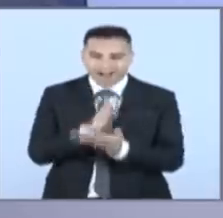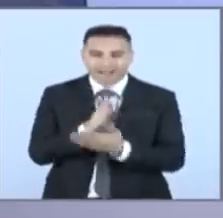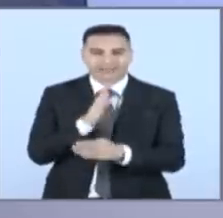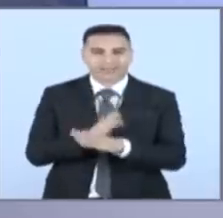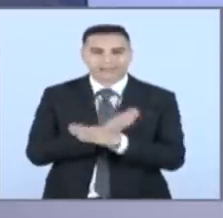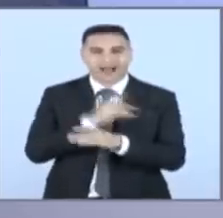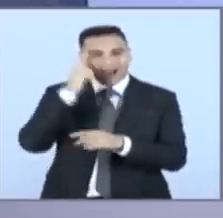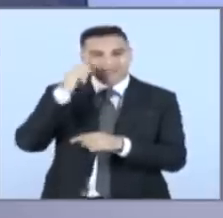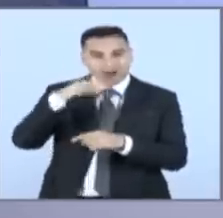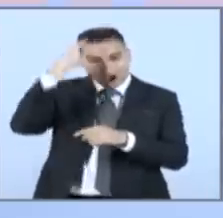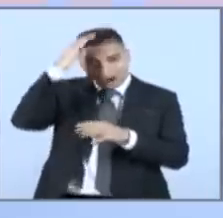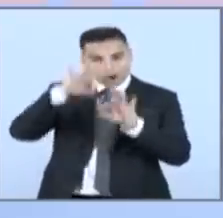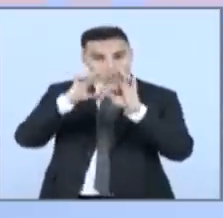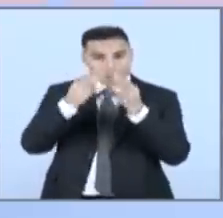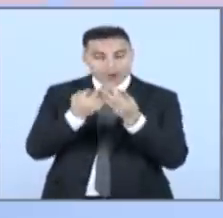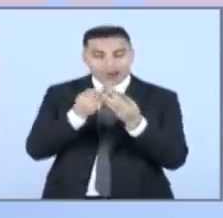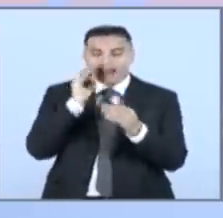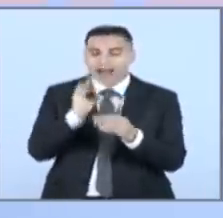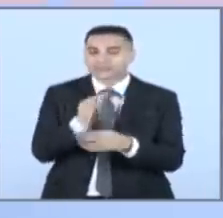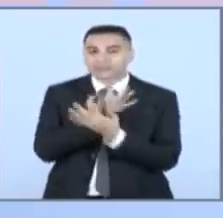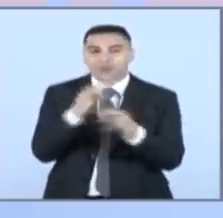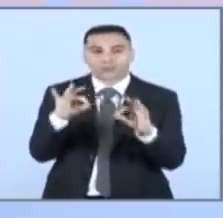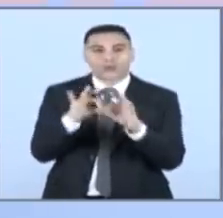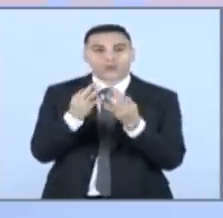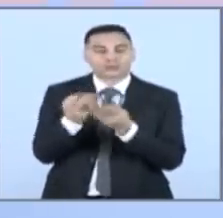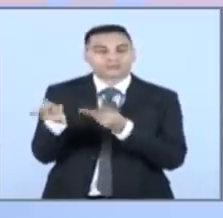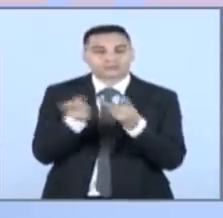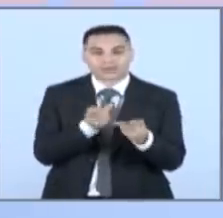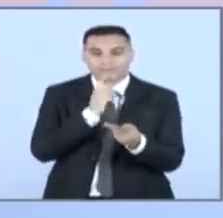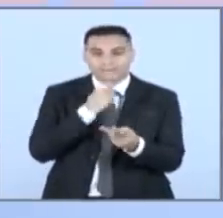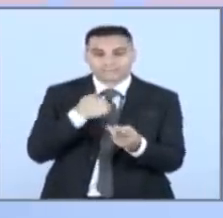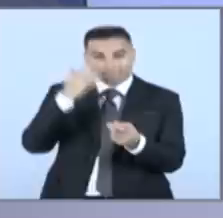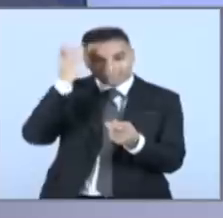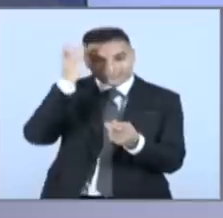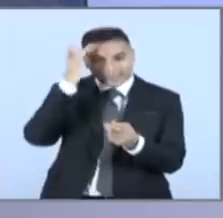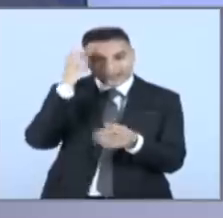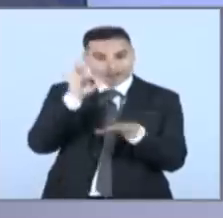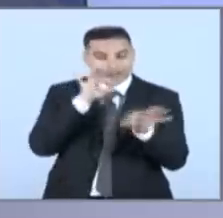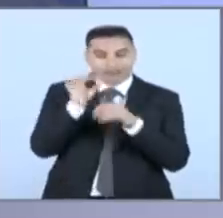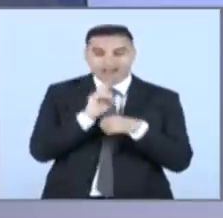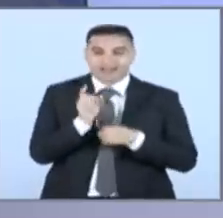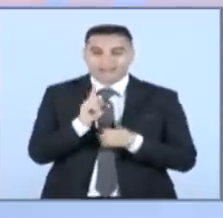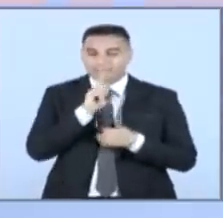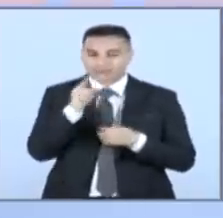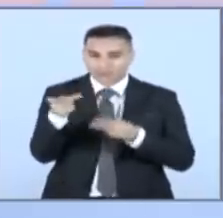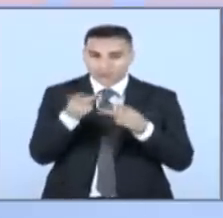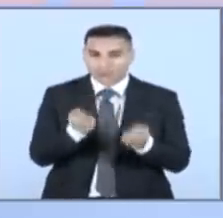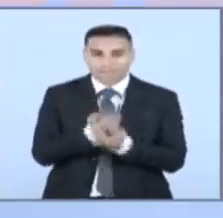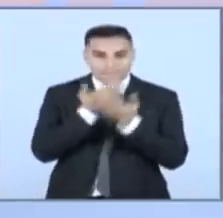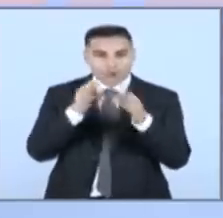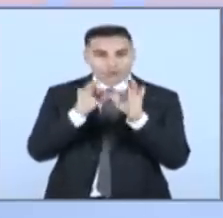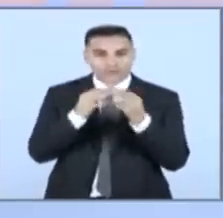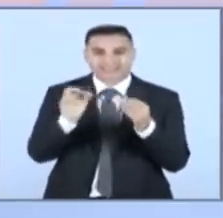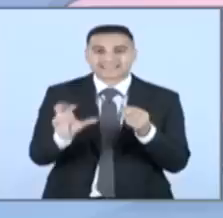إحنا عارفين العباقرة عائلات، لازم العيلة، فمش بمزاجنا. لا الحمد لله طبعا وجودكم عائلة